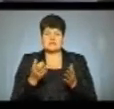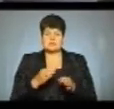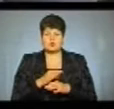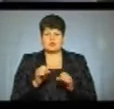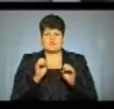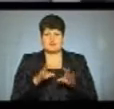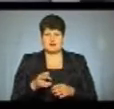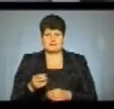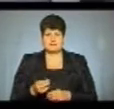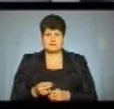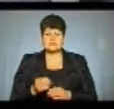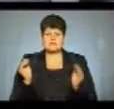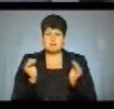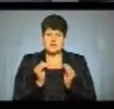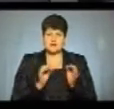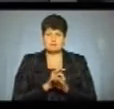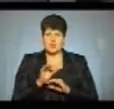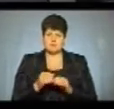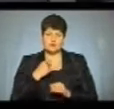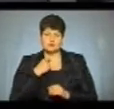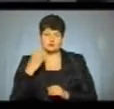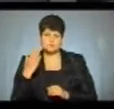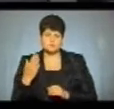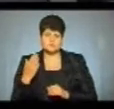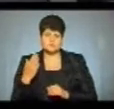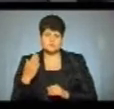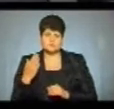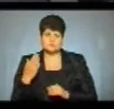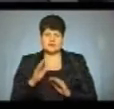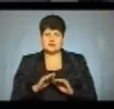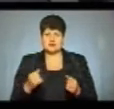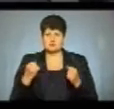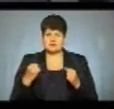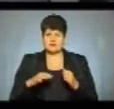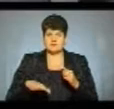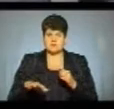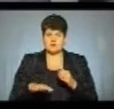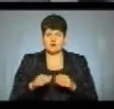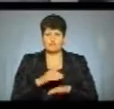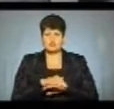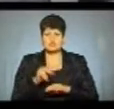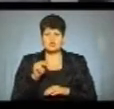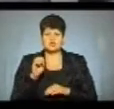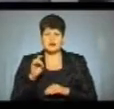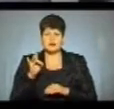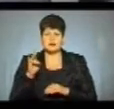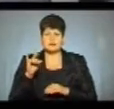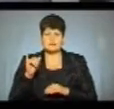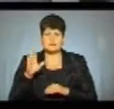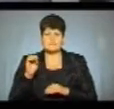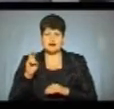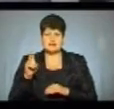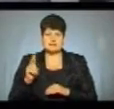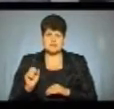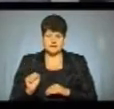віддав голос. За малий проєкт віддав голос за дитячий спортивний майданчик на вулиці Чернівецькій, так як